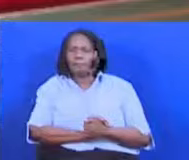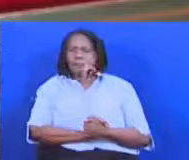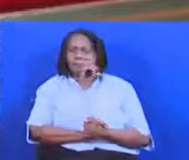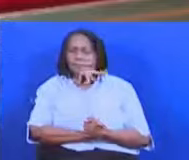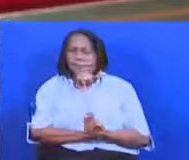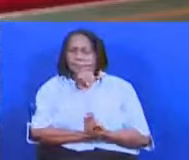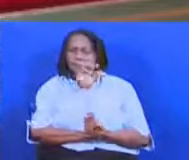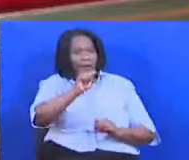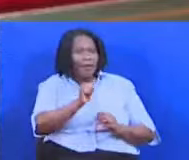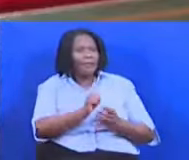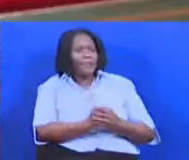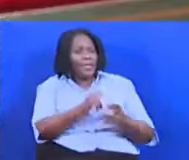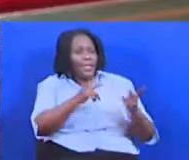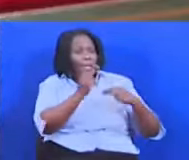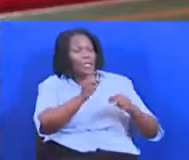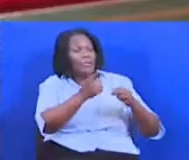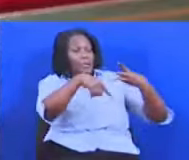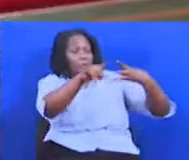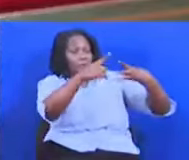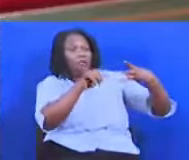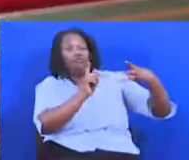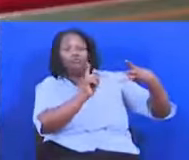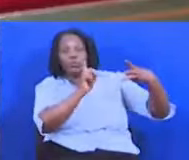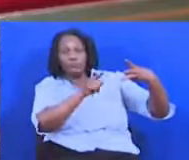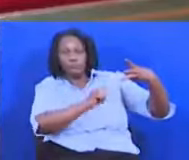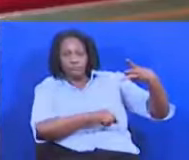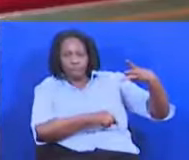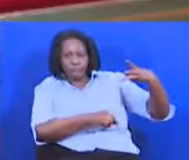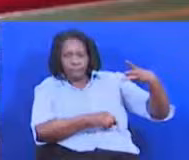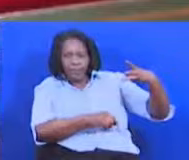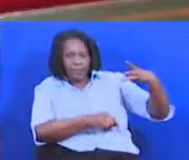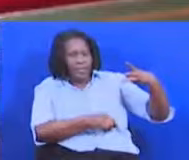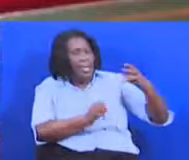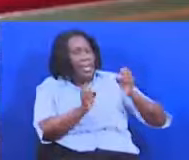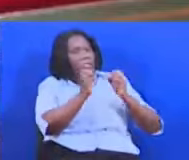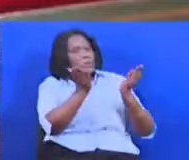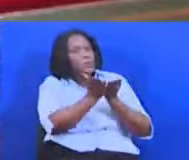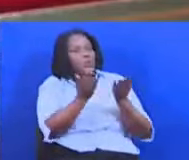tatu za muungano Ngima na Mhongosi